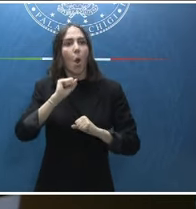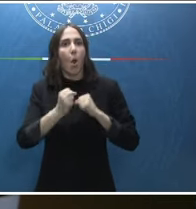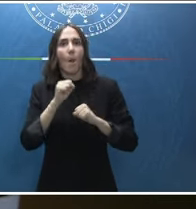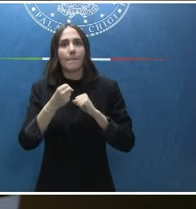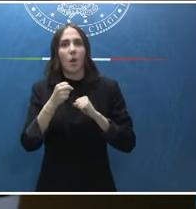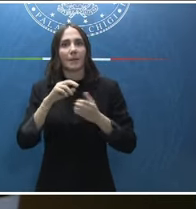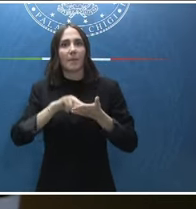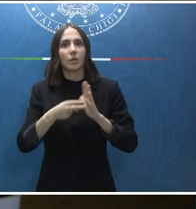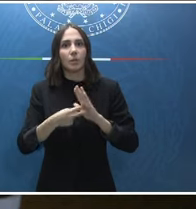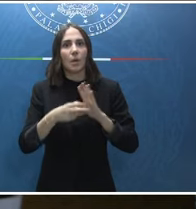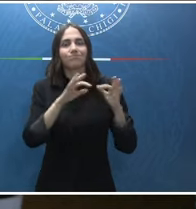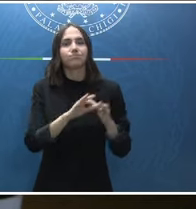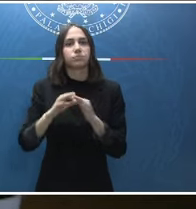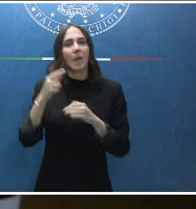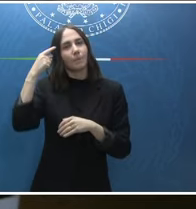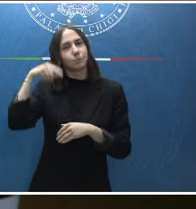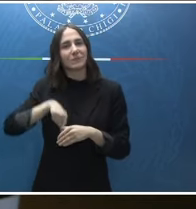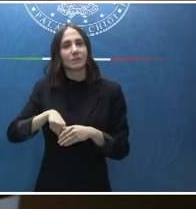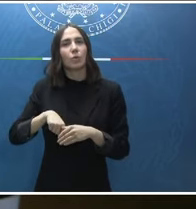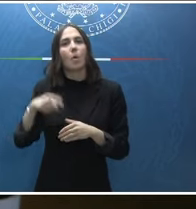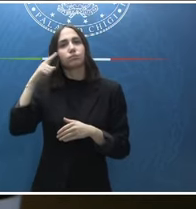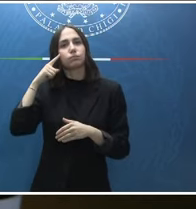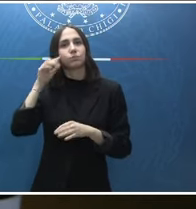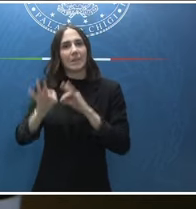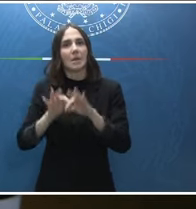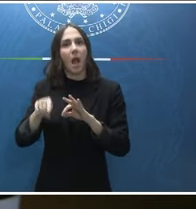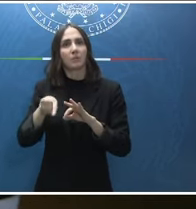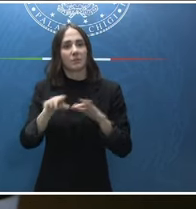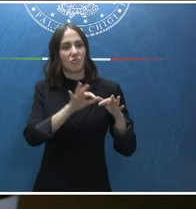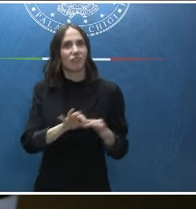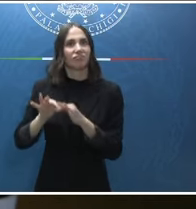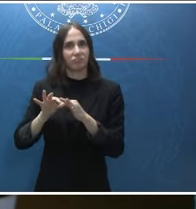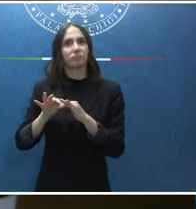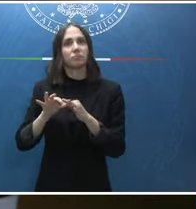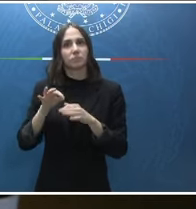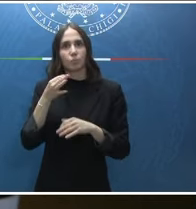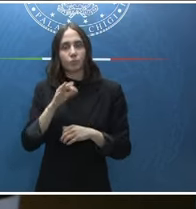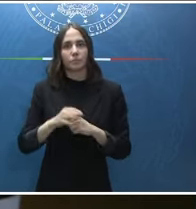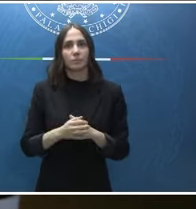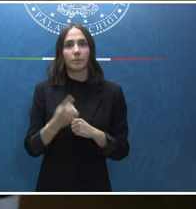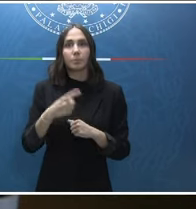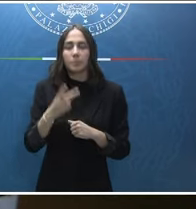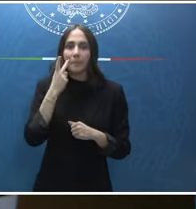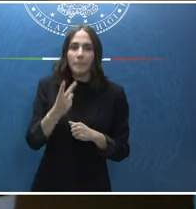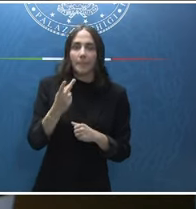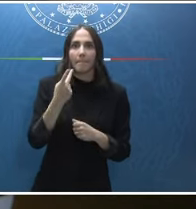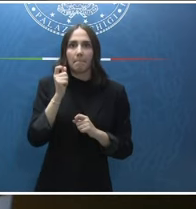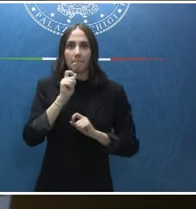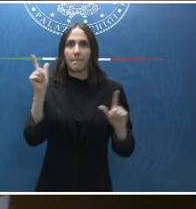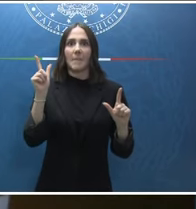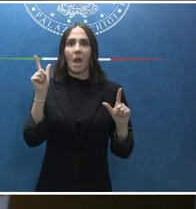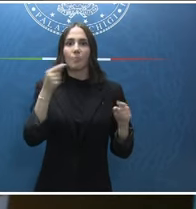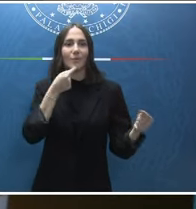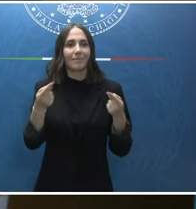con un disturbo psichico o psichiatrico. È sorprendente quindi che nel dibattito politico uno dei cavalli di